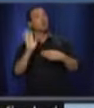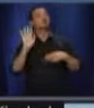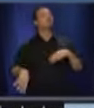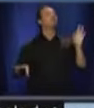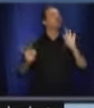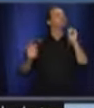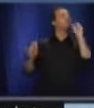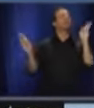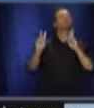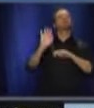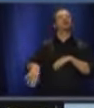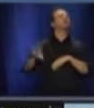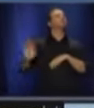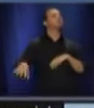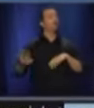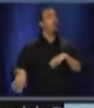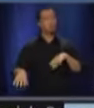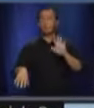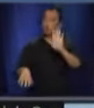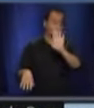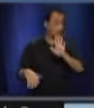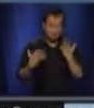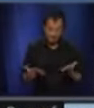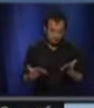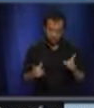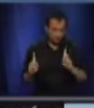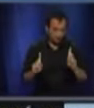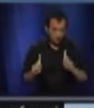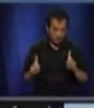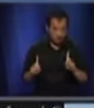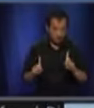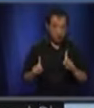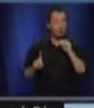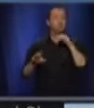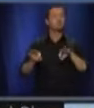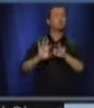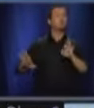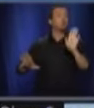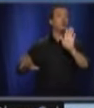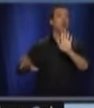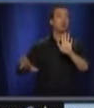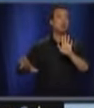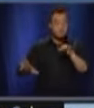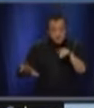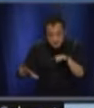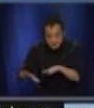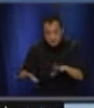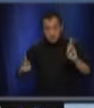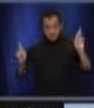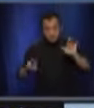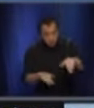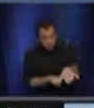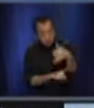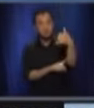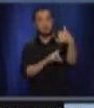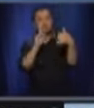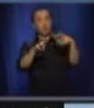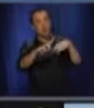c'est pas la... Le monsieur à qui on ne veut pas parler, là, on veut vous parler. Et je vous le dis, c'est